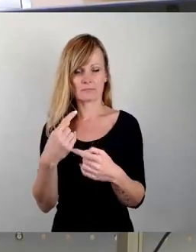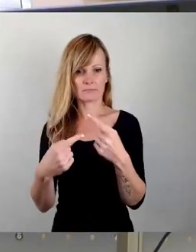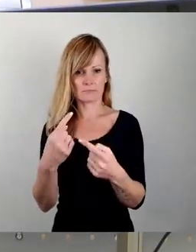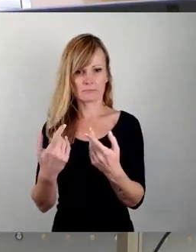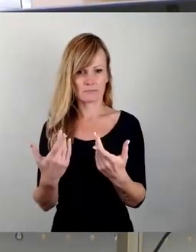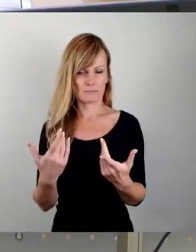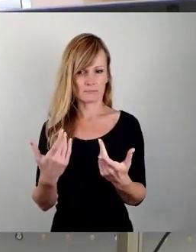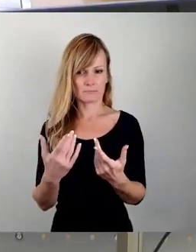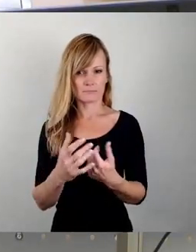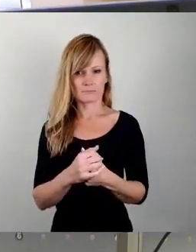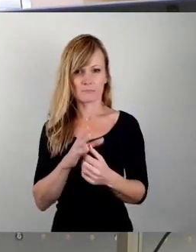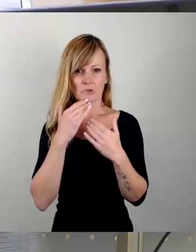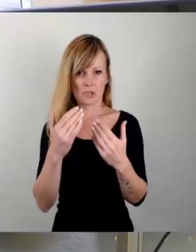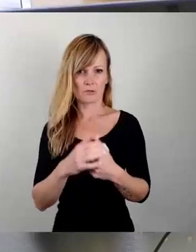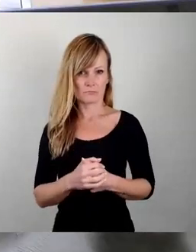Vielen Dank.